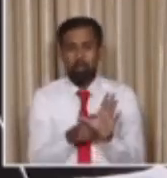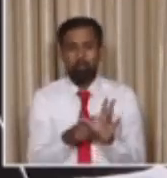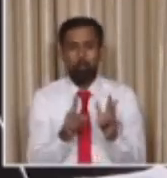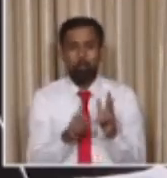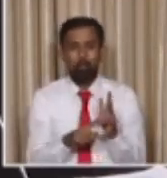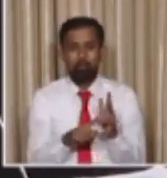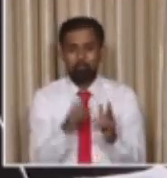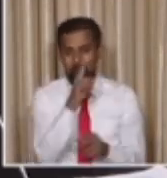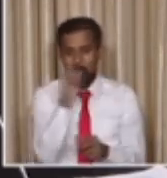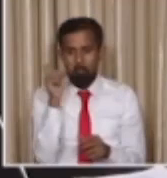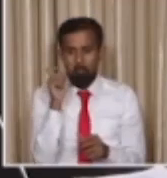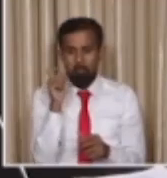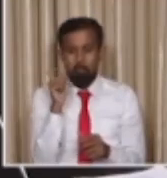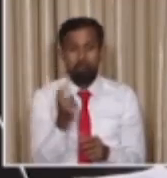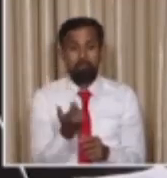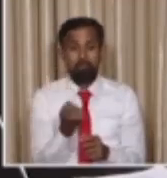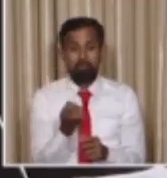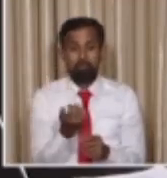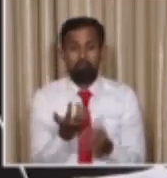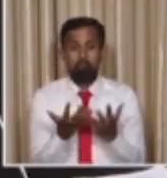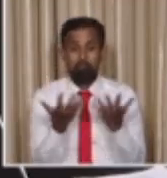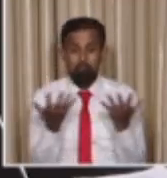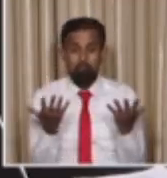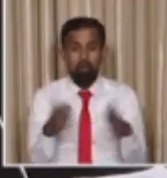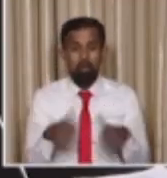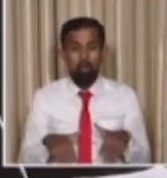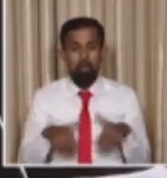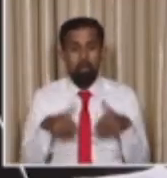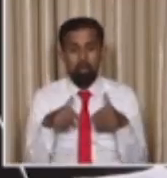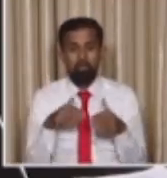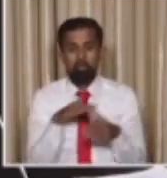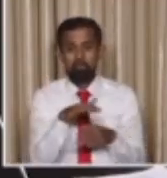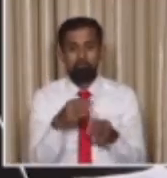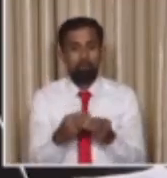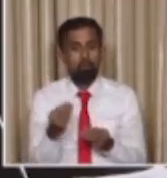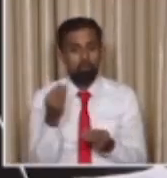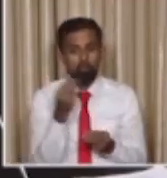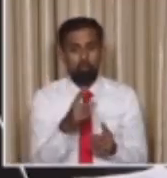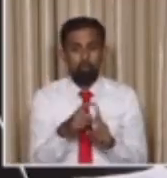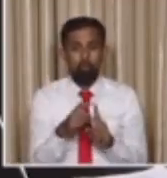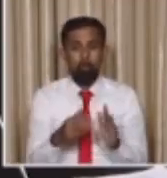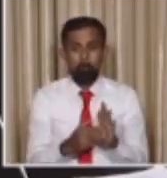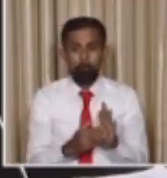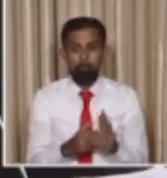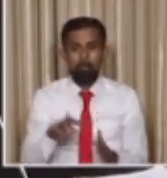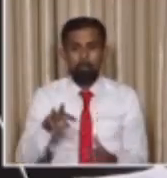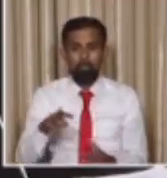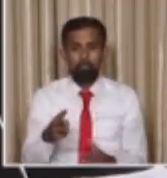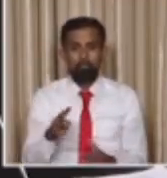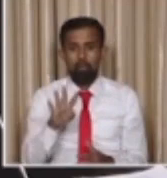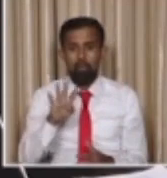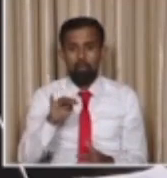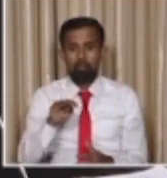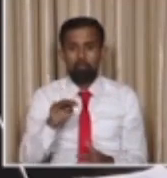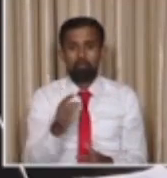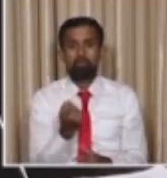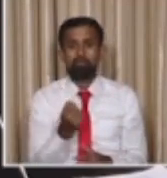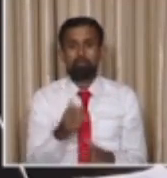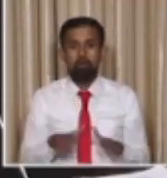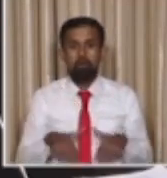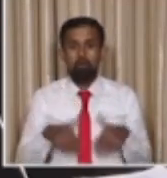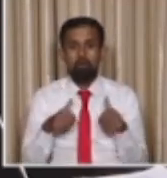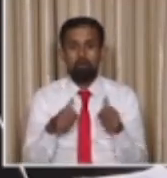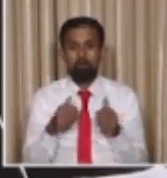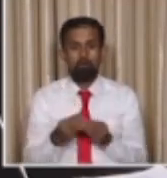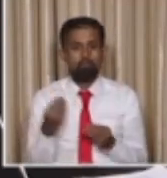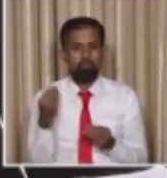මාසේ ප්‍රමාණවත් මුදල් සෞඛ්‍ය සේවයට සපයලා තිබුණා. ඩොලර් මිලියන 340කට අධික මුදලක් ඒ වෙනකොට සෞඛ්‍ය සේවයට